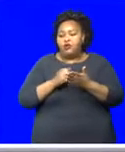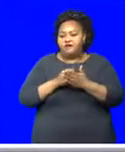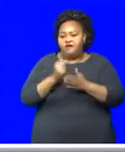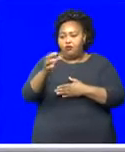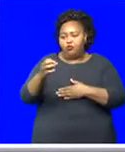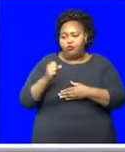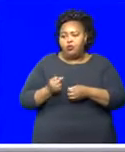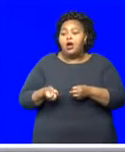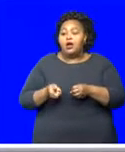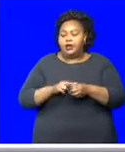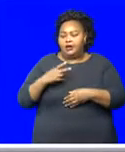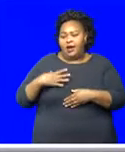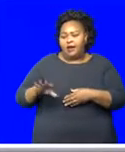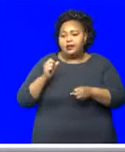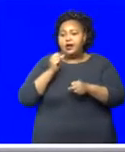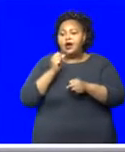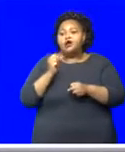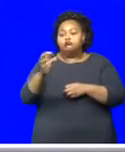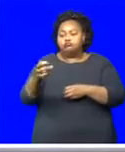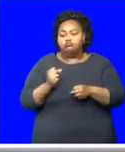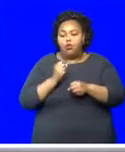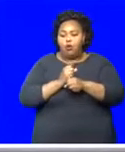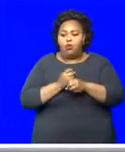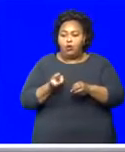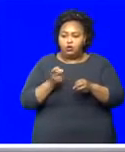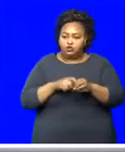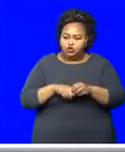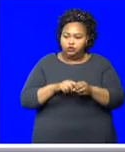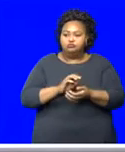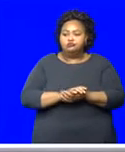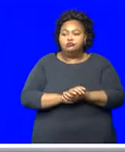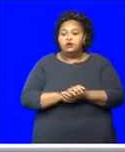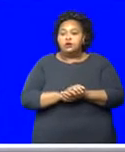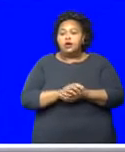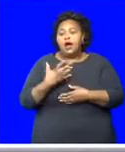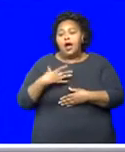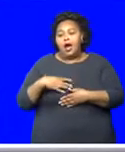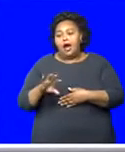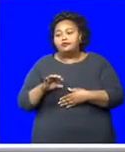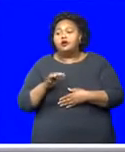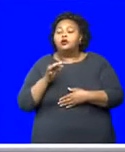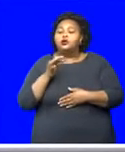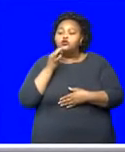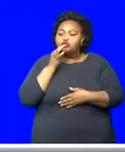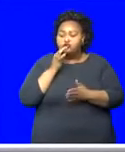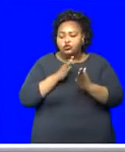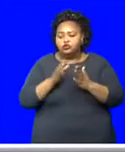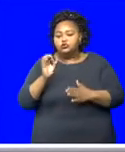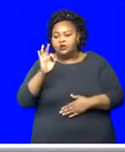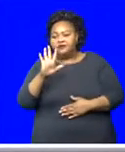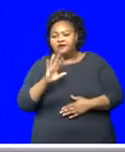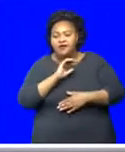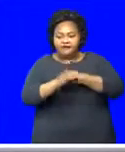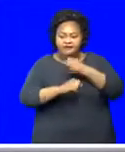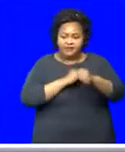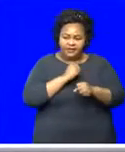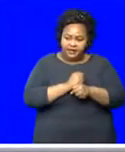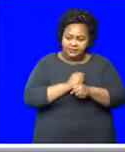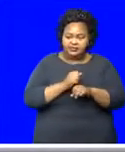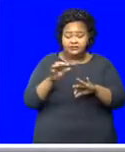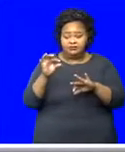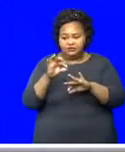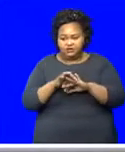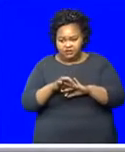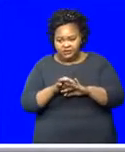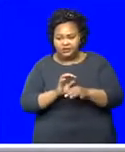to the age of 35 so sikuthatha ukuthi leti inhlangothi tonke hulumende yathi chaza ngemali tsite asite stobukisana ke ukuthi sidlala